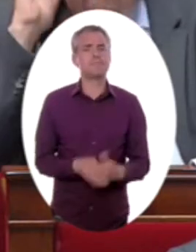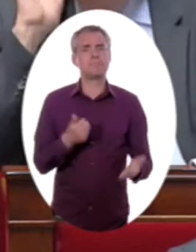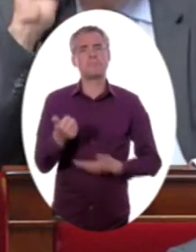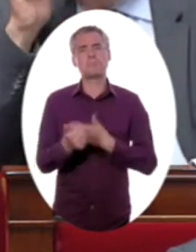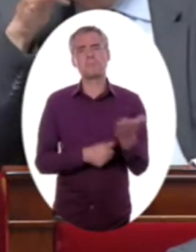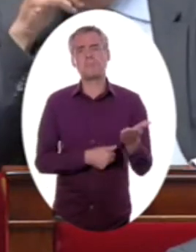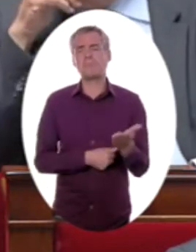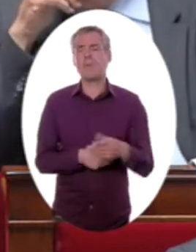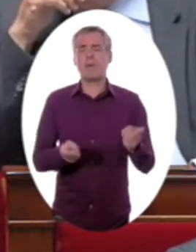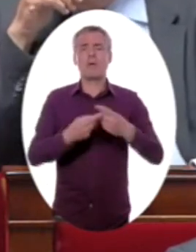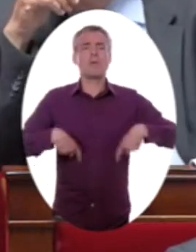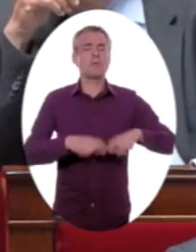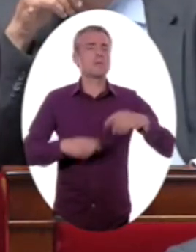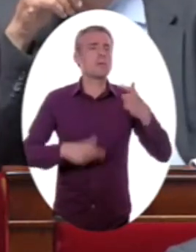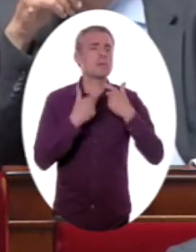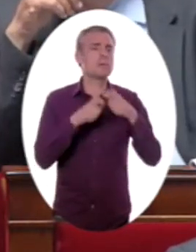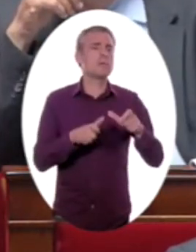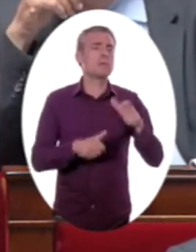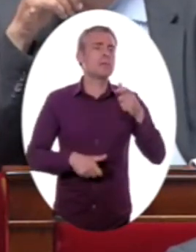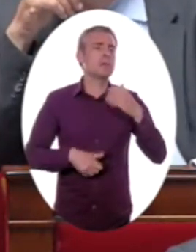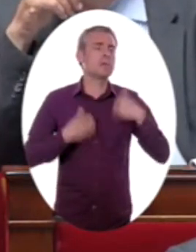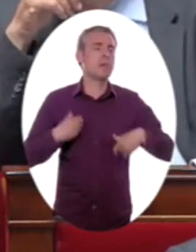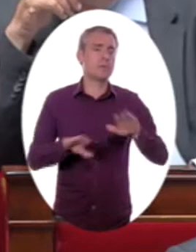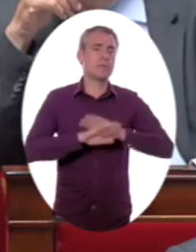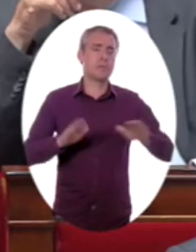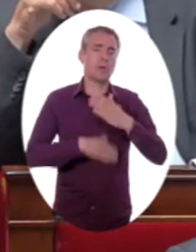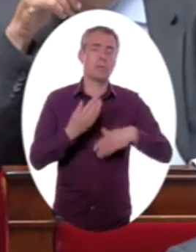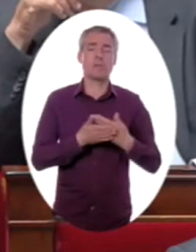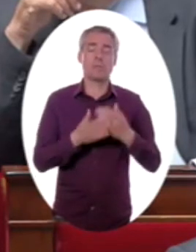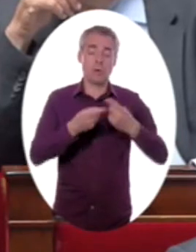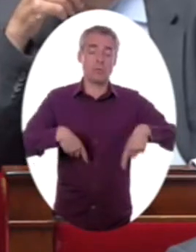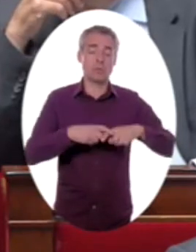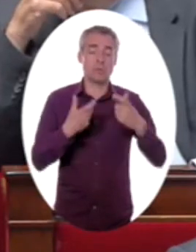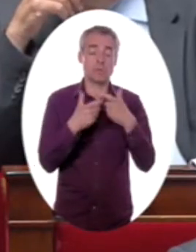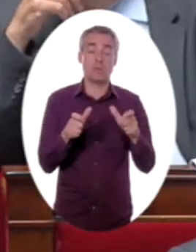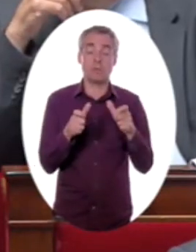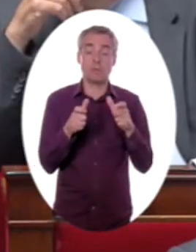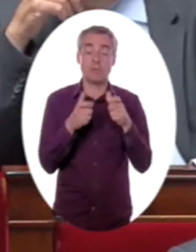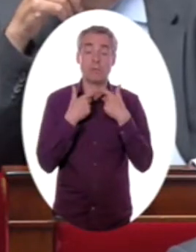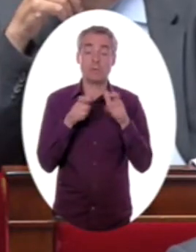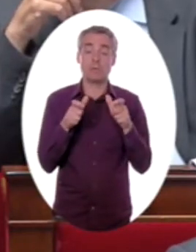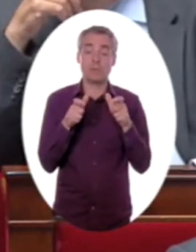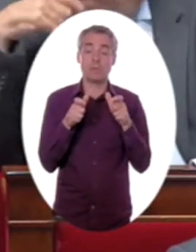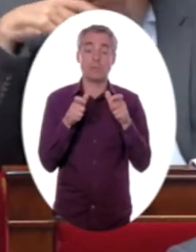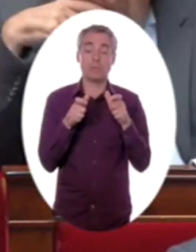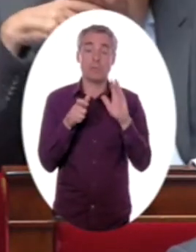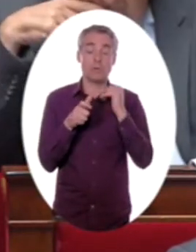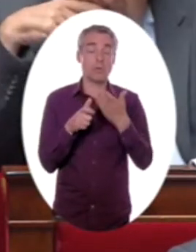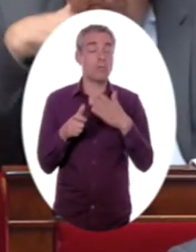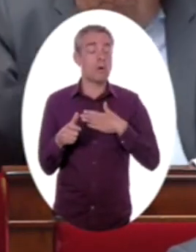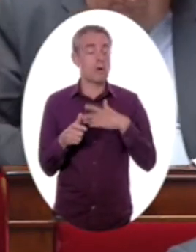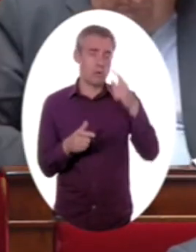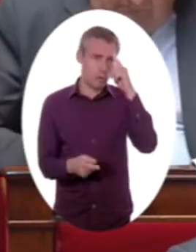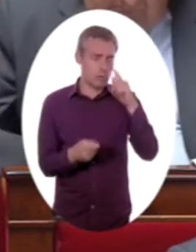désormais, on ne dit plus de commission d'accessibilité pour personnes handicapées, on dit commission d'accessibilité. Donc, je ne peux pas élargir le